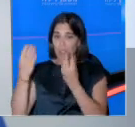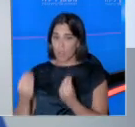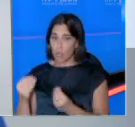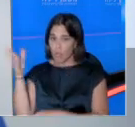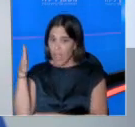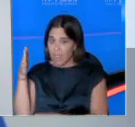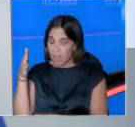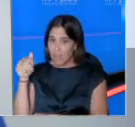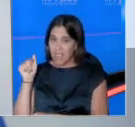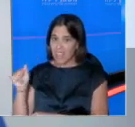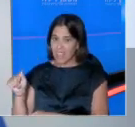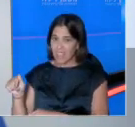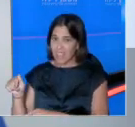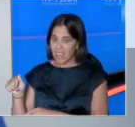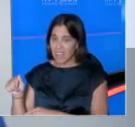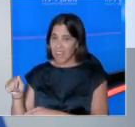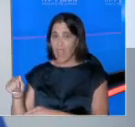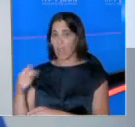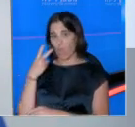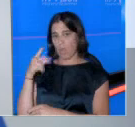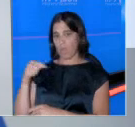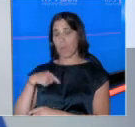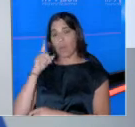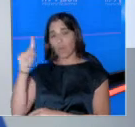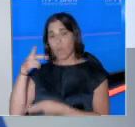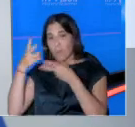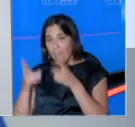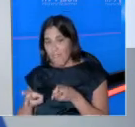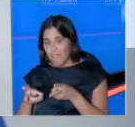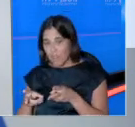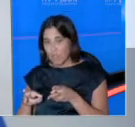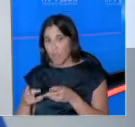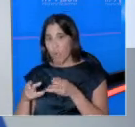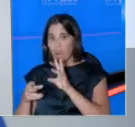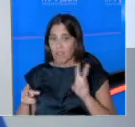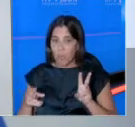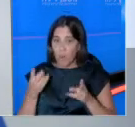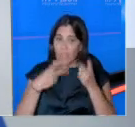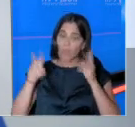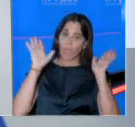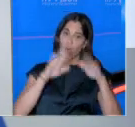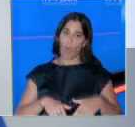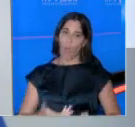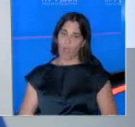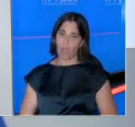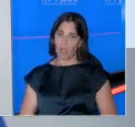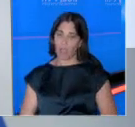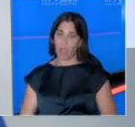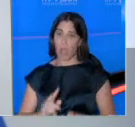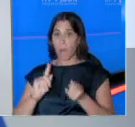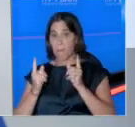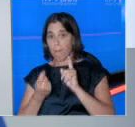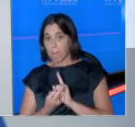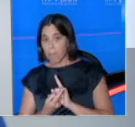לנגד עינינו, ואנחנו יודעים שהאפשרות של ממשלת שמאל היא עוד יותר גרועה. ובכן, במקום לקבל